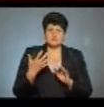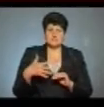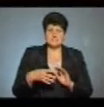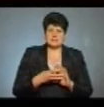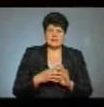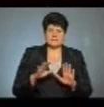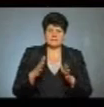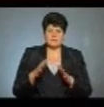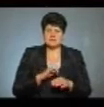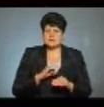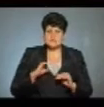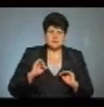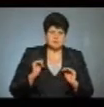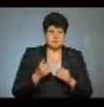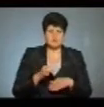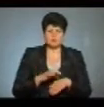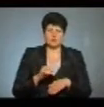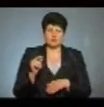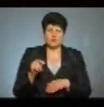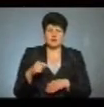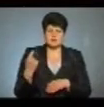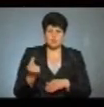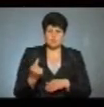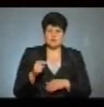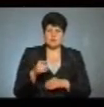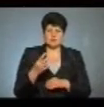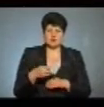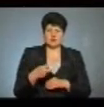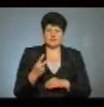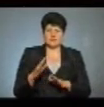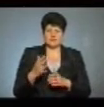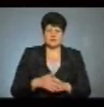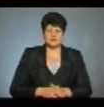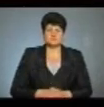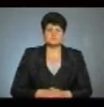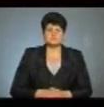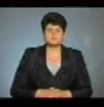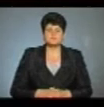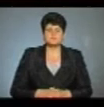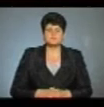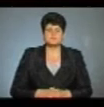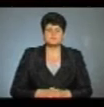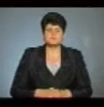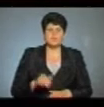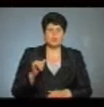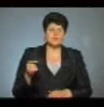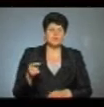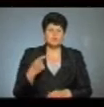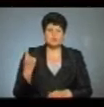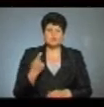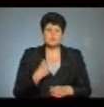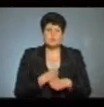959 випадків, і найменше хворих у Луганській області, там 42 випадки. У Тернопільському